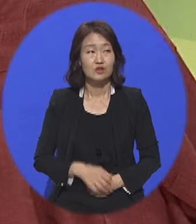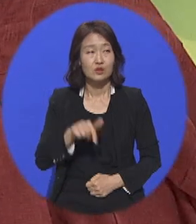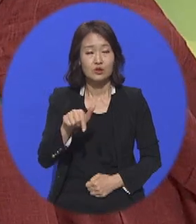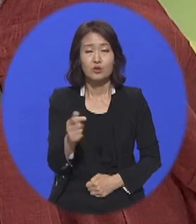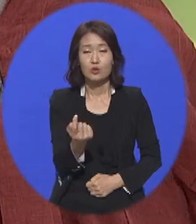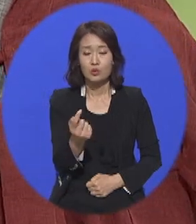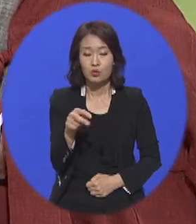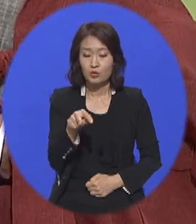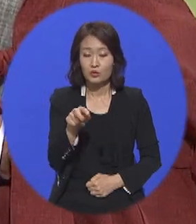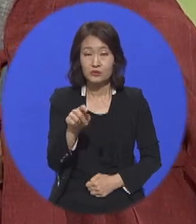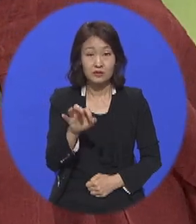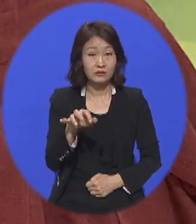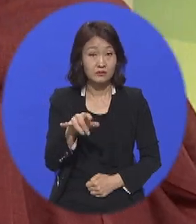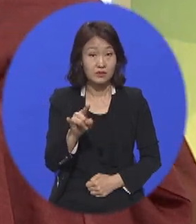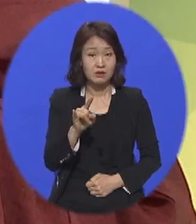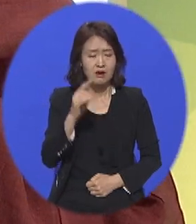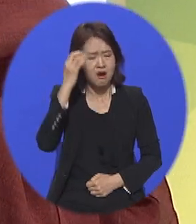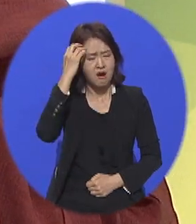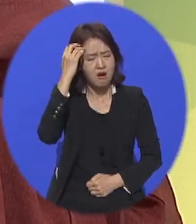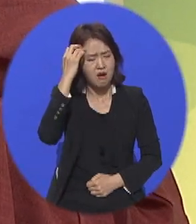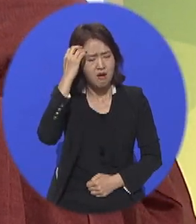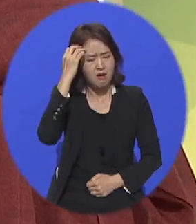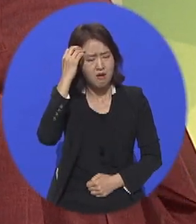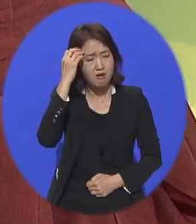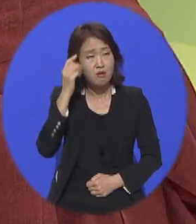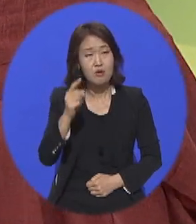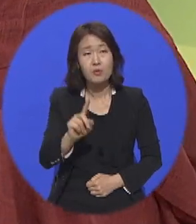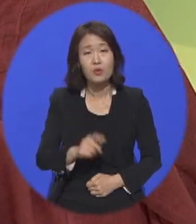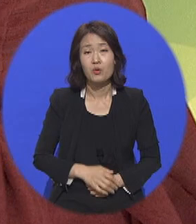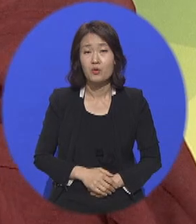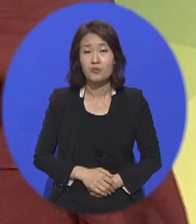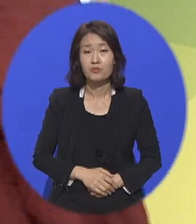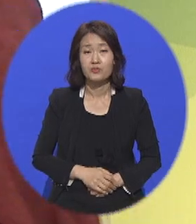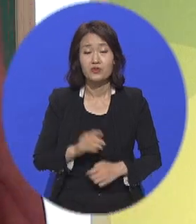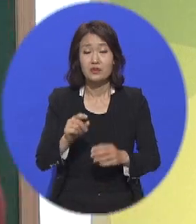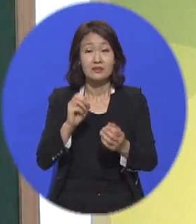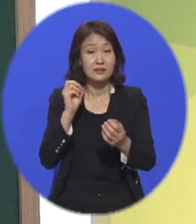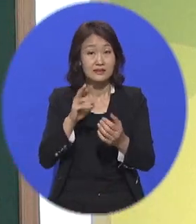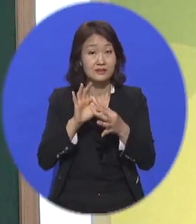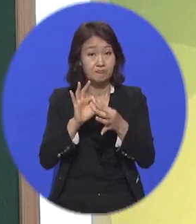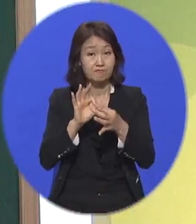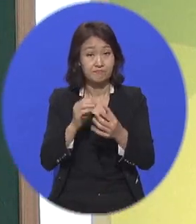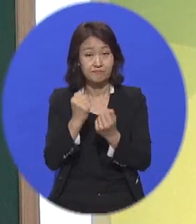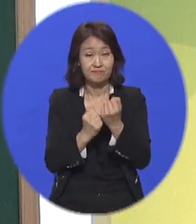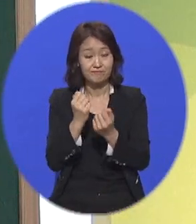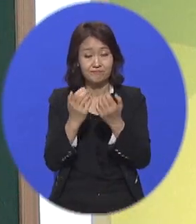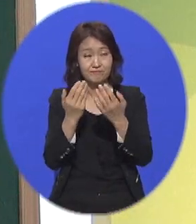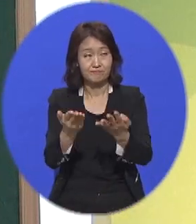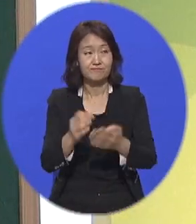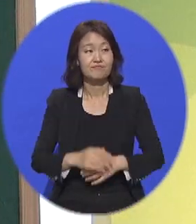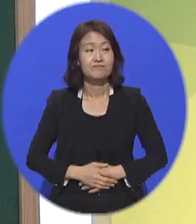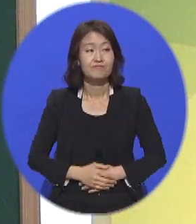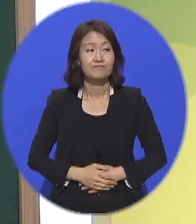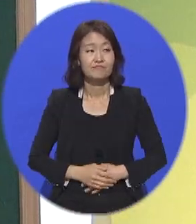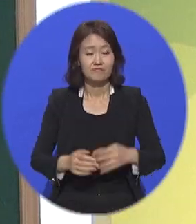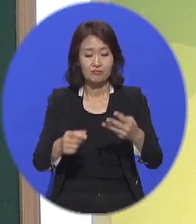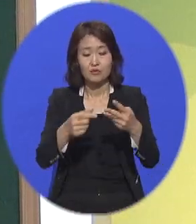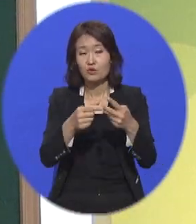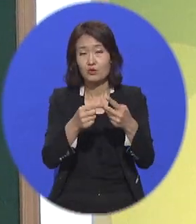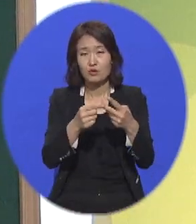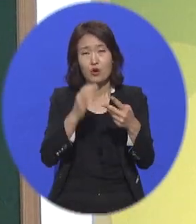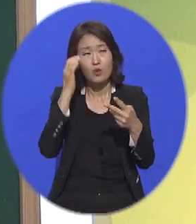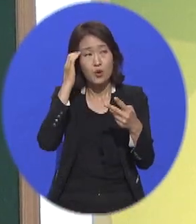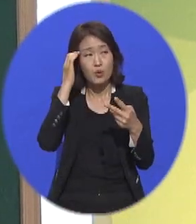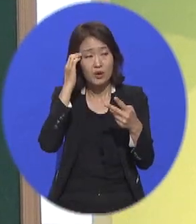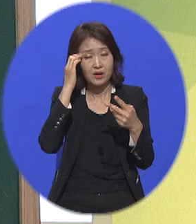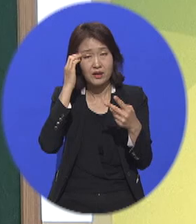고성제가 있습니다. 괴로움을 위해 성스러운 진리라 하는가는 이제 또 이어서 말씀드리기로 하고 그다음에 이게 이제 괴로움의